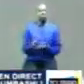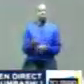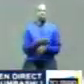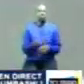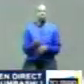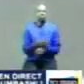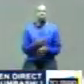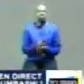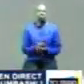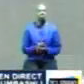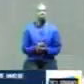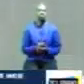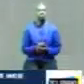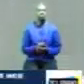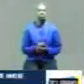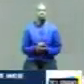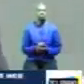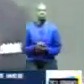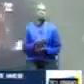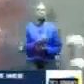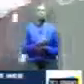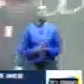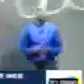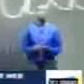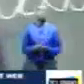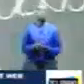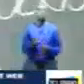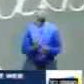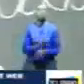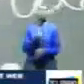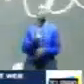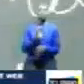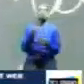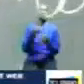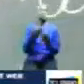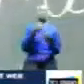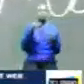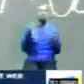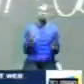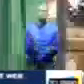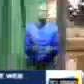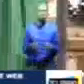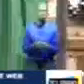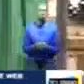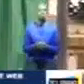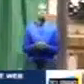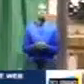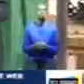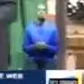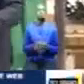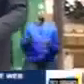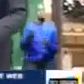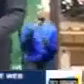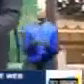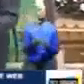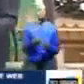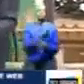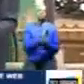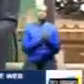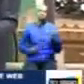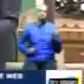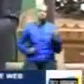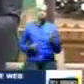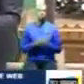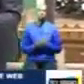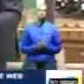tena. Et engager toutes les sœurs. Na kuambia badada bote. Au nom du Seigneur.